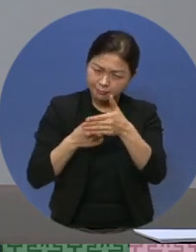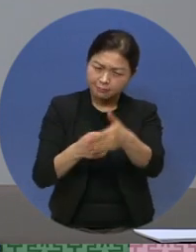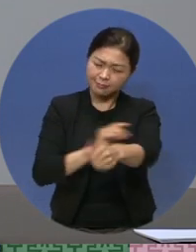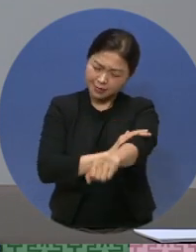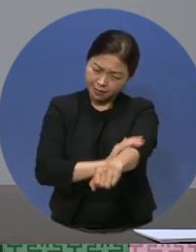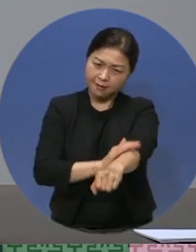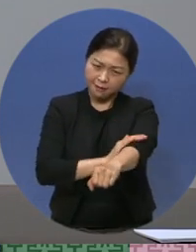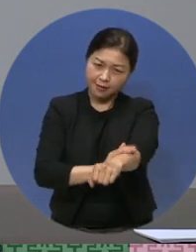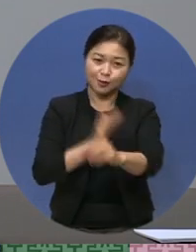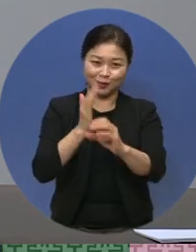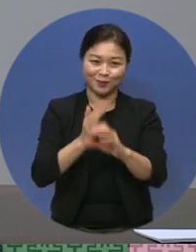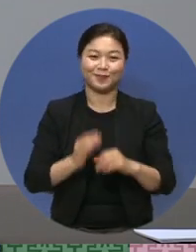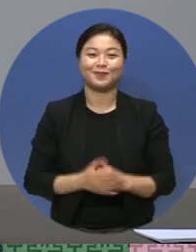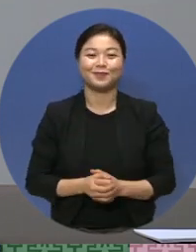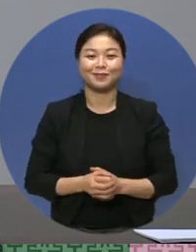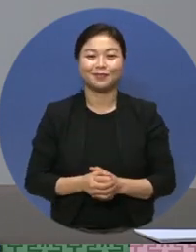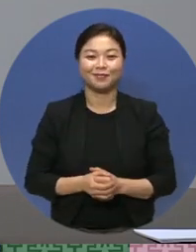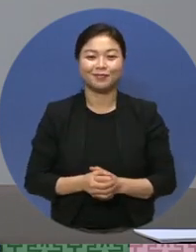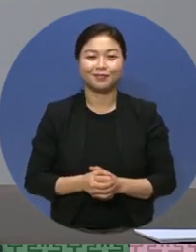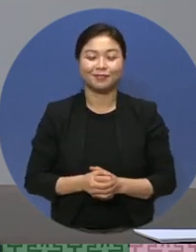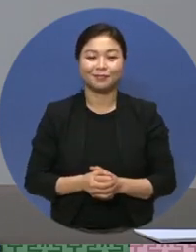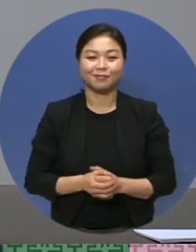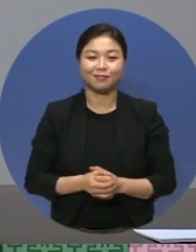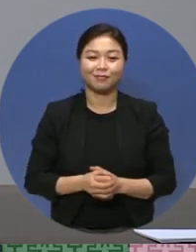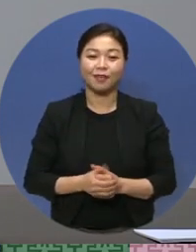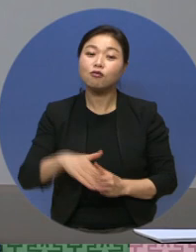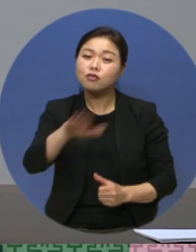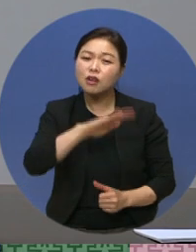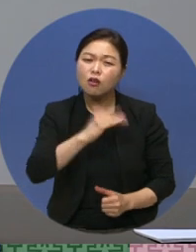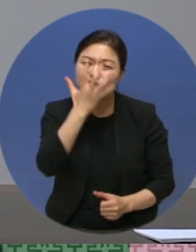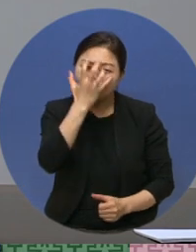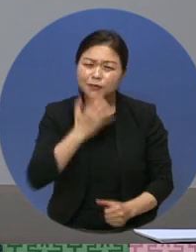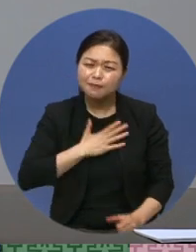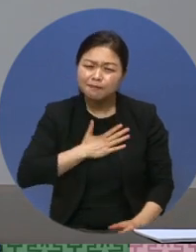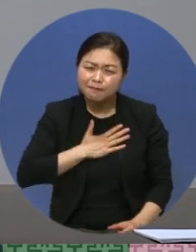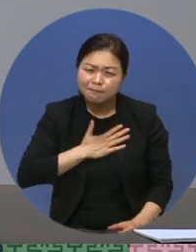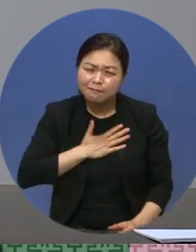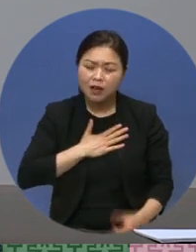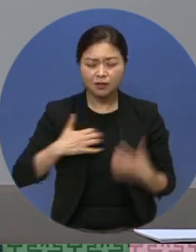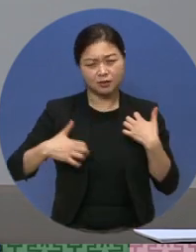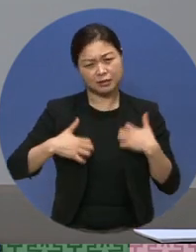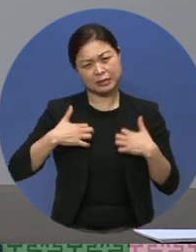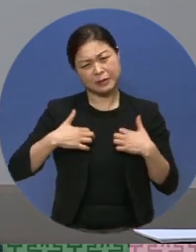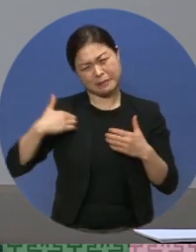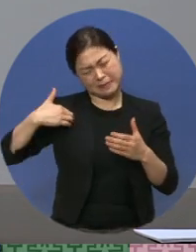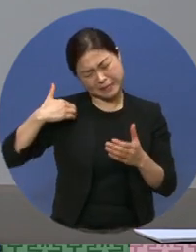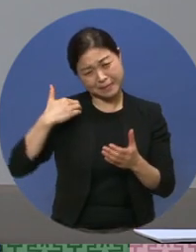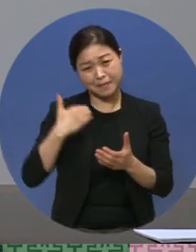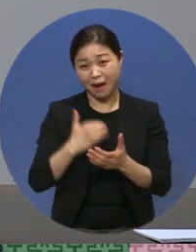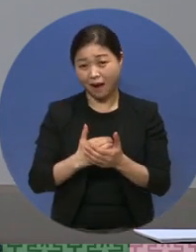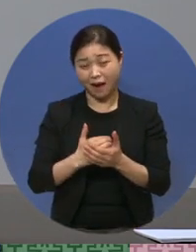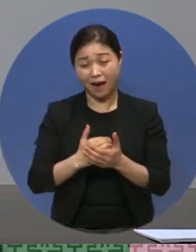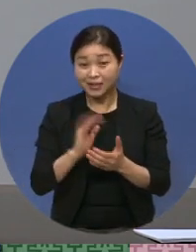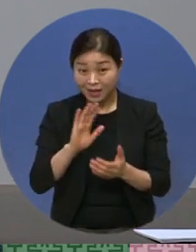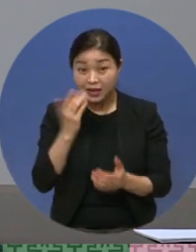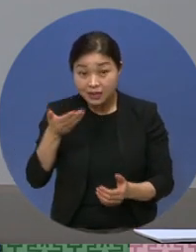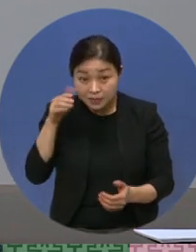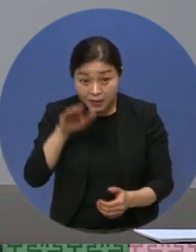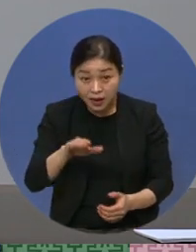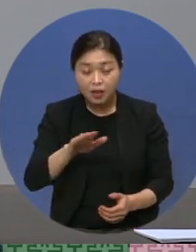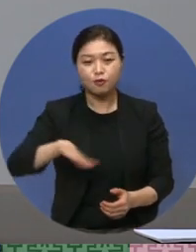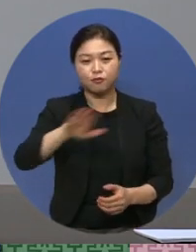나가고 있습니다. 우리가 다소 우울하고 즐거움이 충만하지 못하더라도 우리의